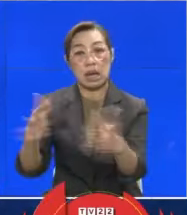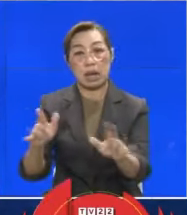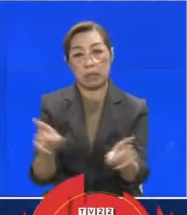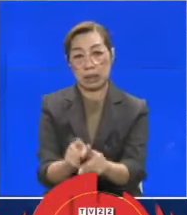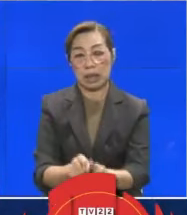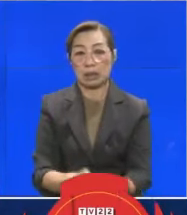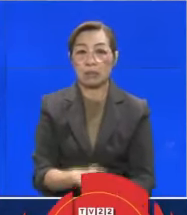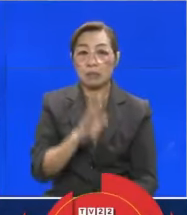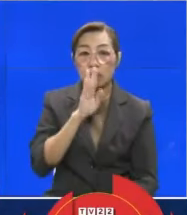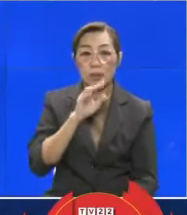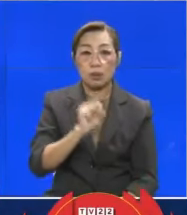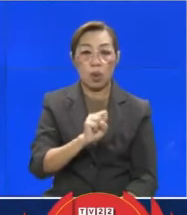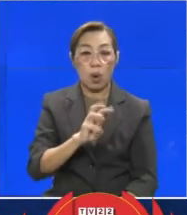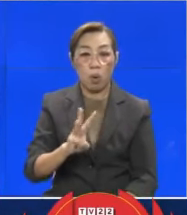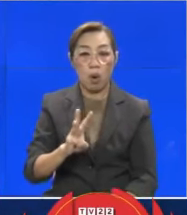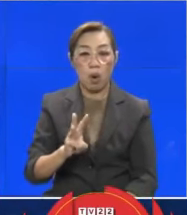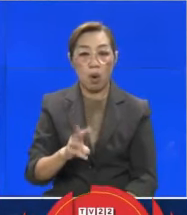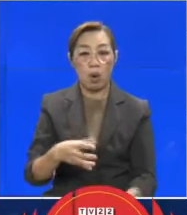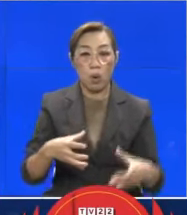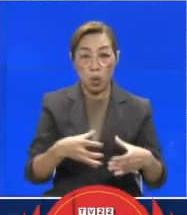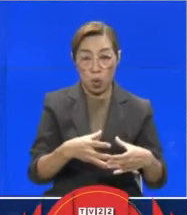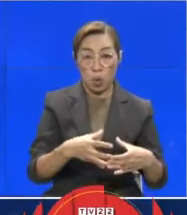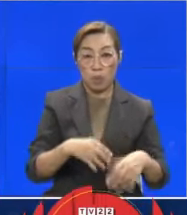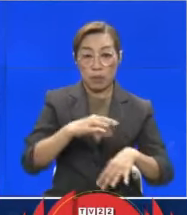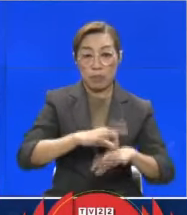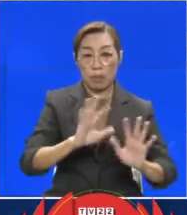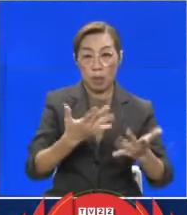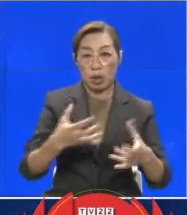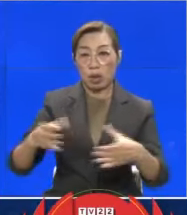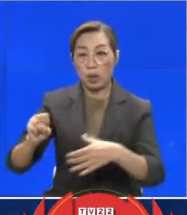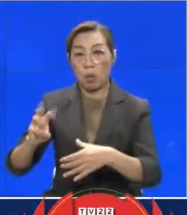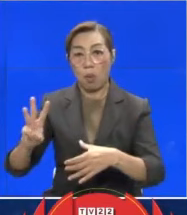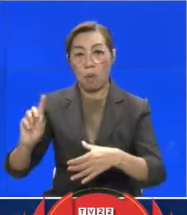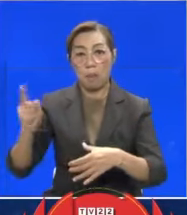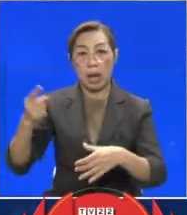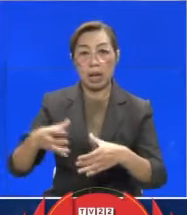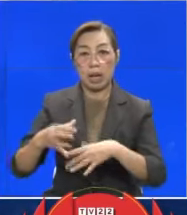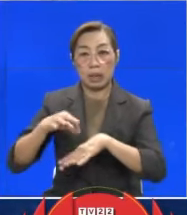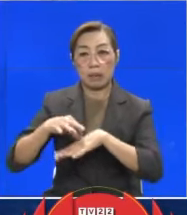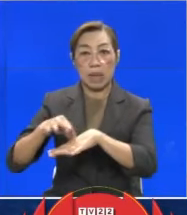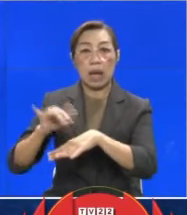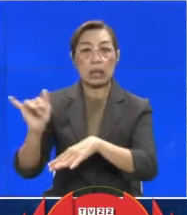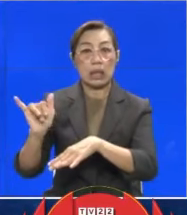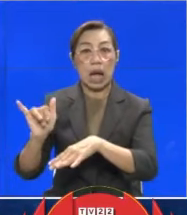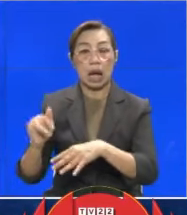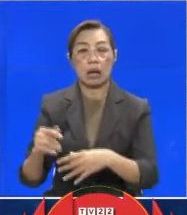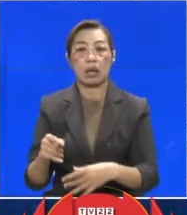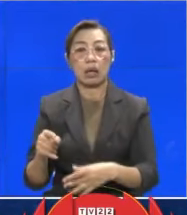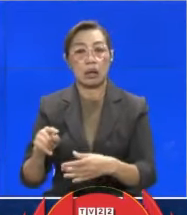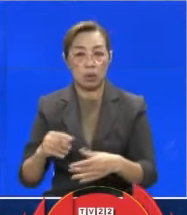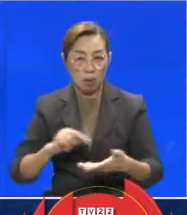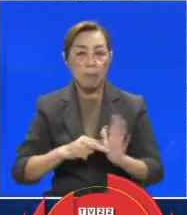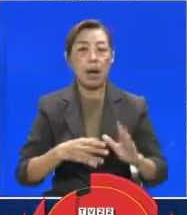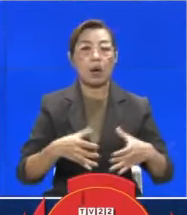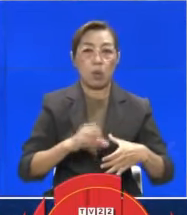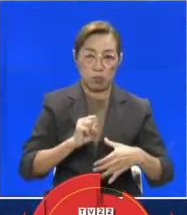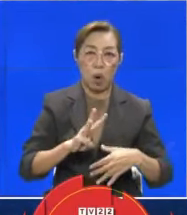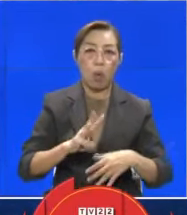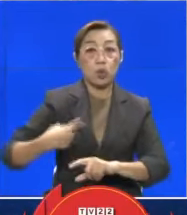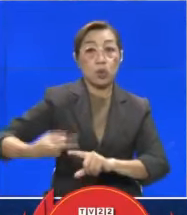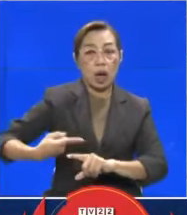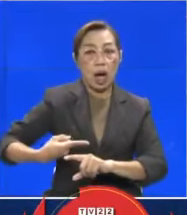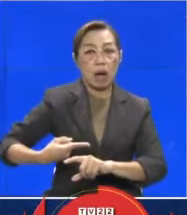ถ้าสว.ชุดใหม่ยังไม่ได้รับการโปรดเกล้าแต่งตั้งสว.ชุดนี้ก็ยังสามารถอภิปรายได้และเ